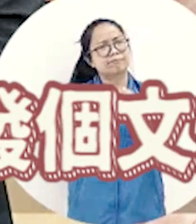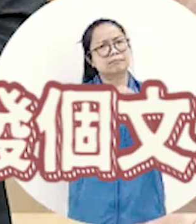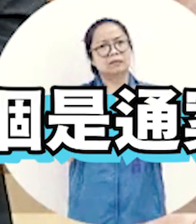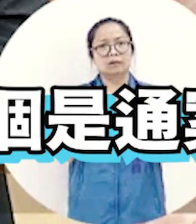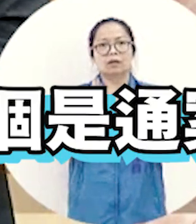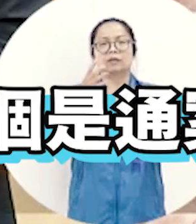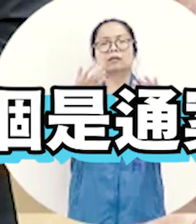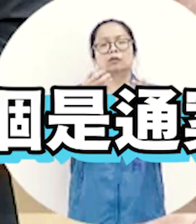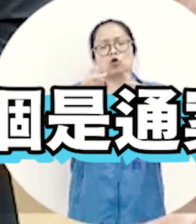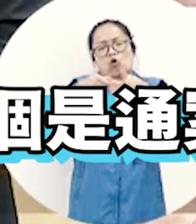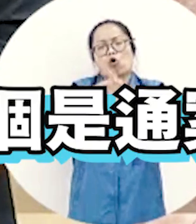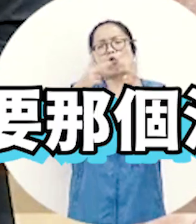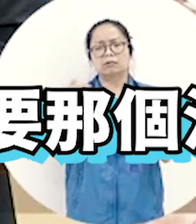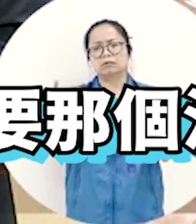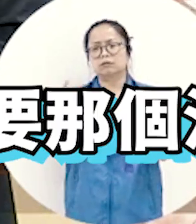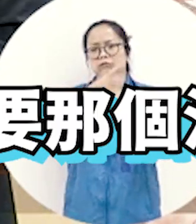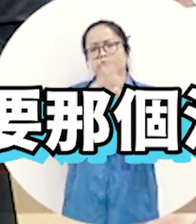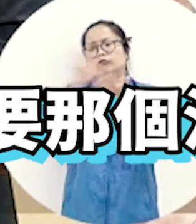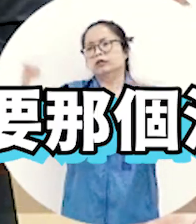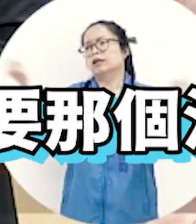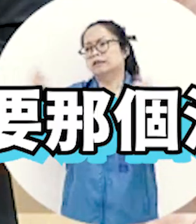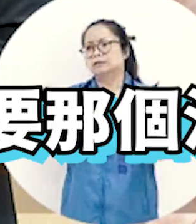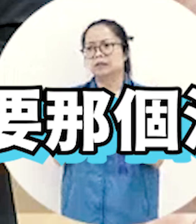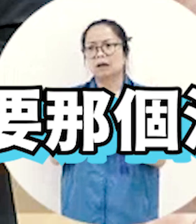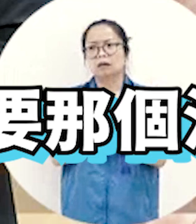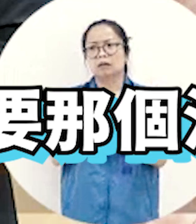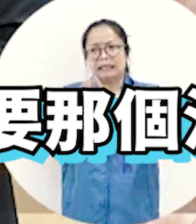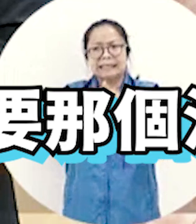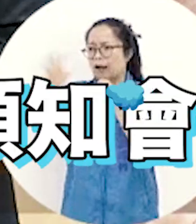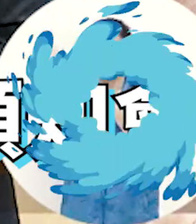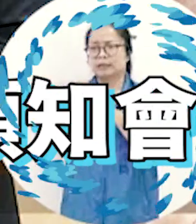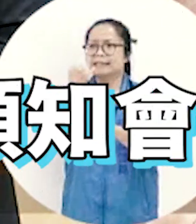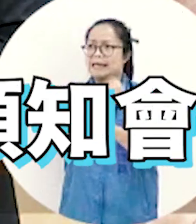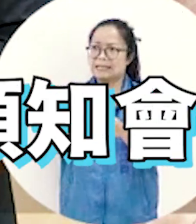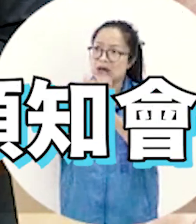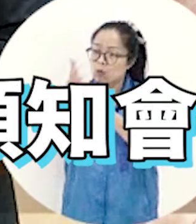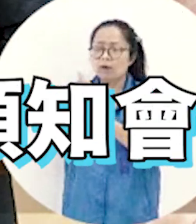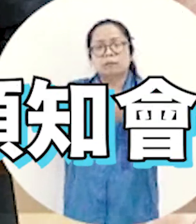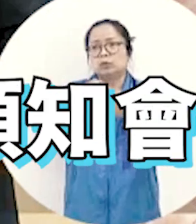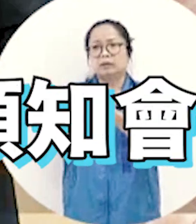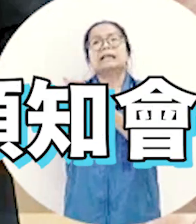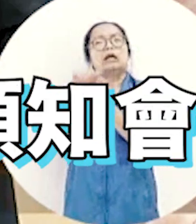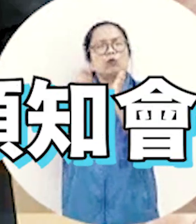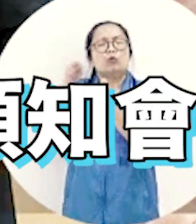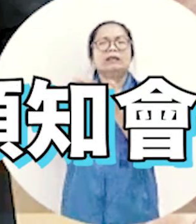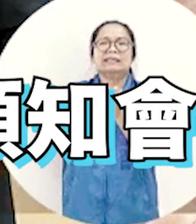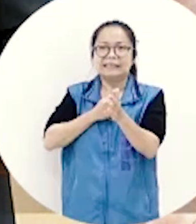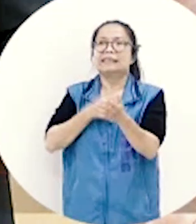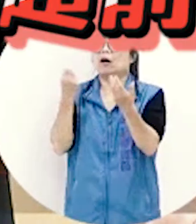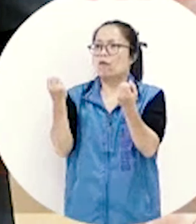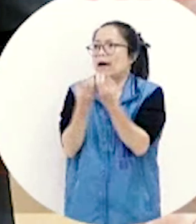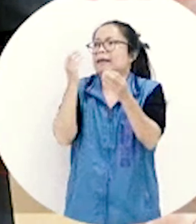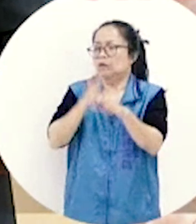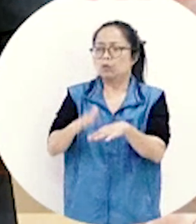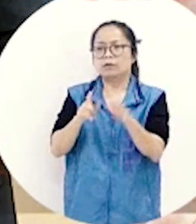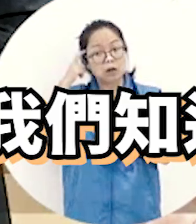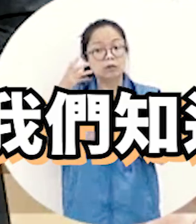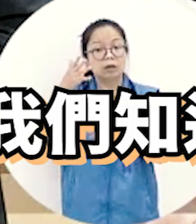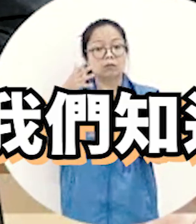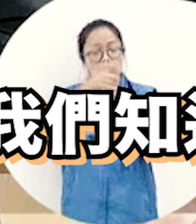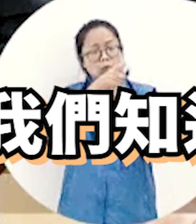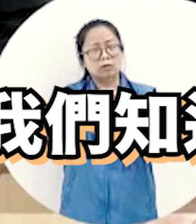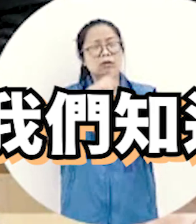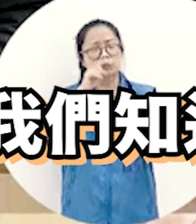问一下嘛，这个是通案嘛，这个不是说一定要那个法律你才够去问，已经可以预知会发生的事情，这个叫超前部署